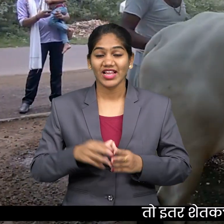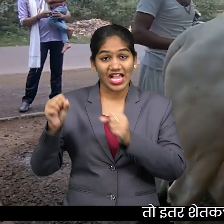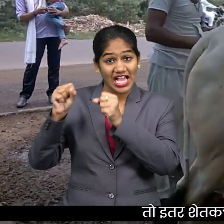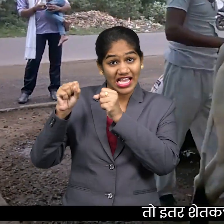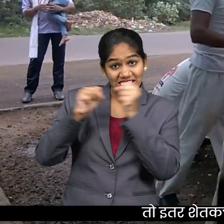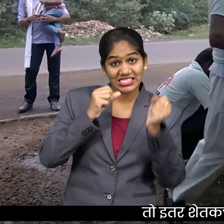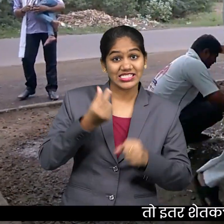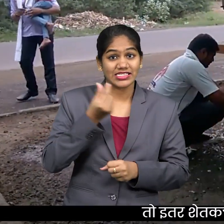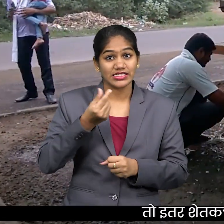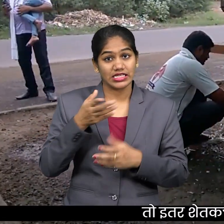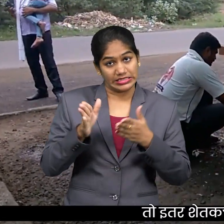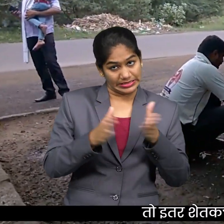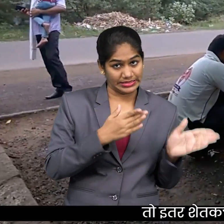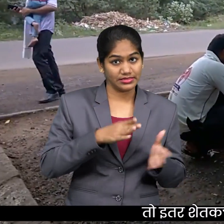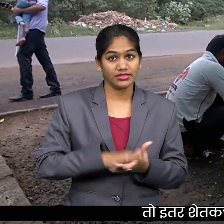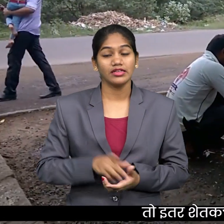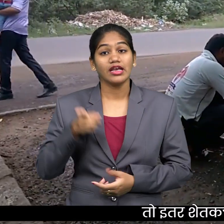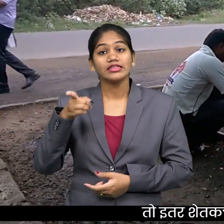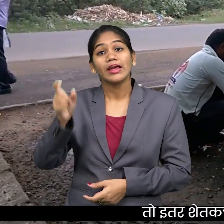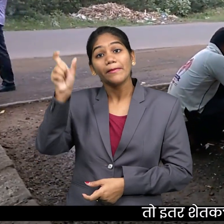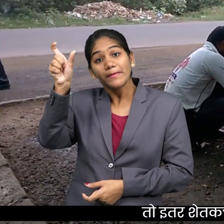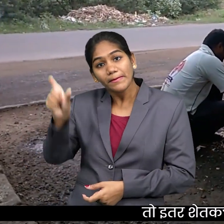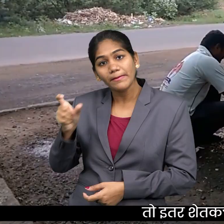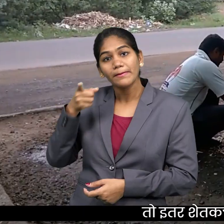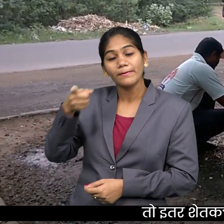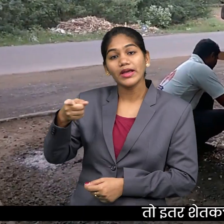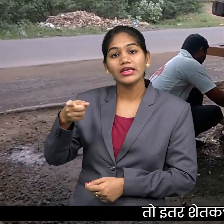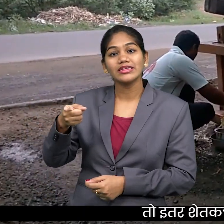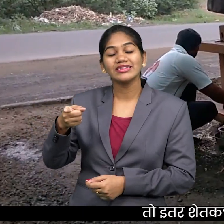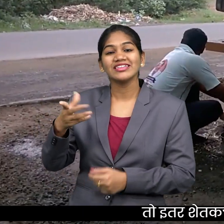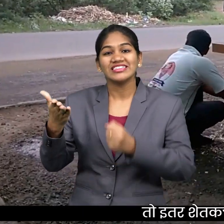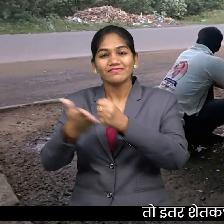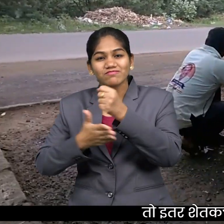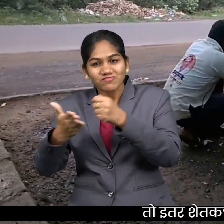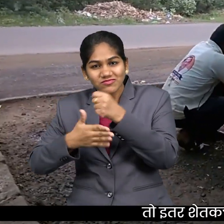तो इतर शेतकऱ्यांकडूनही ऊस विकत घेतो.